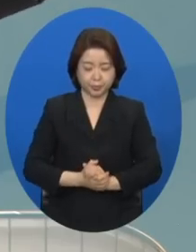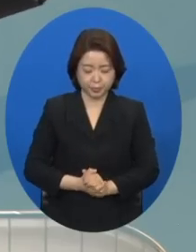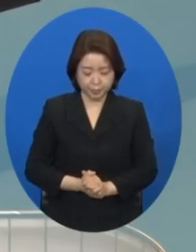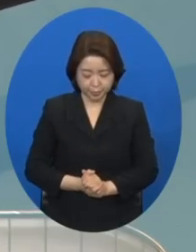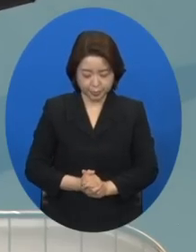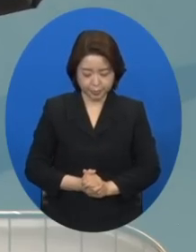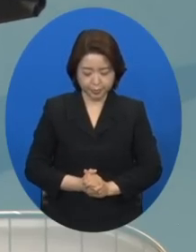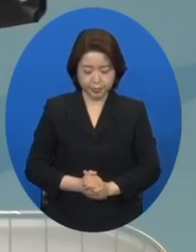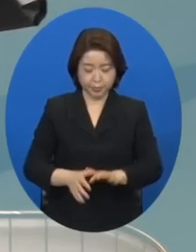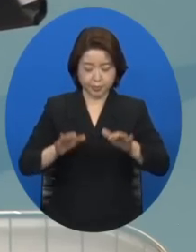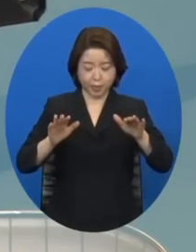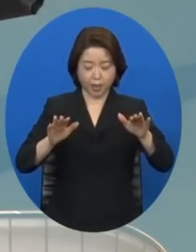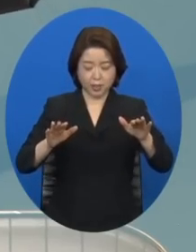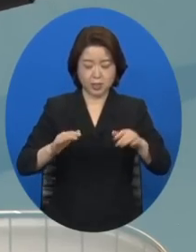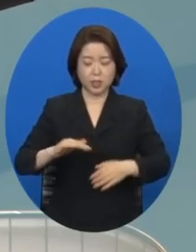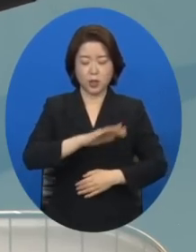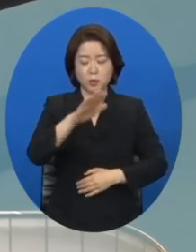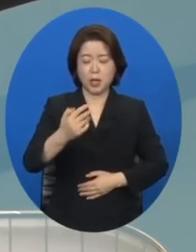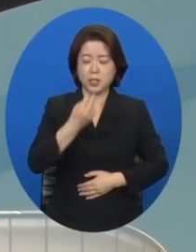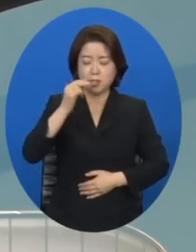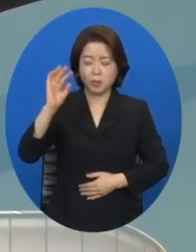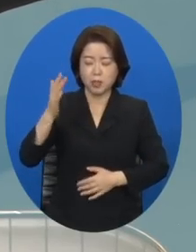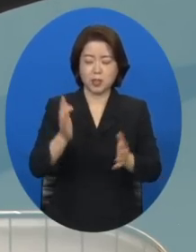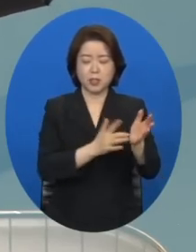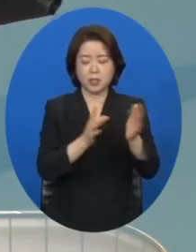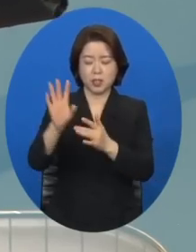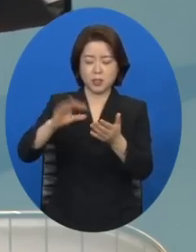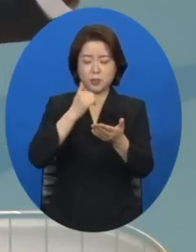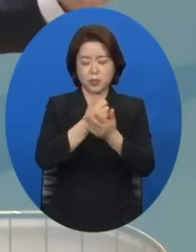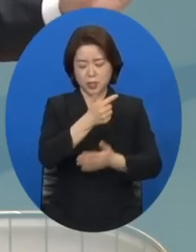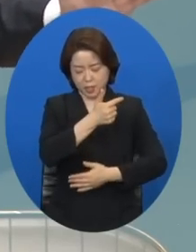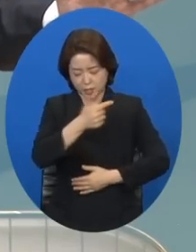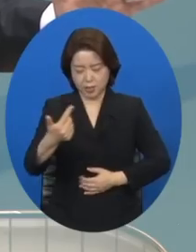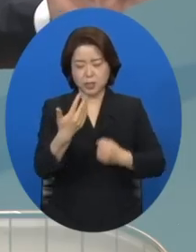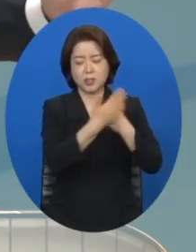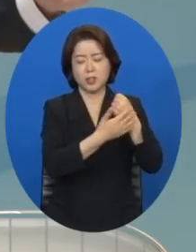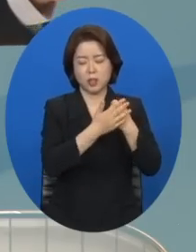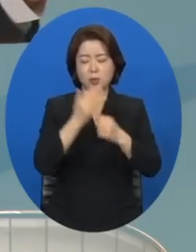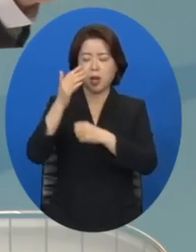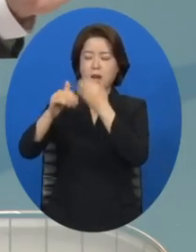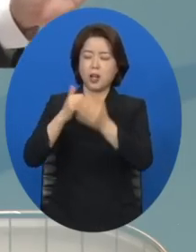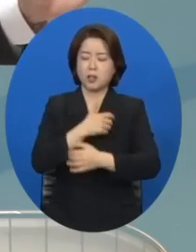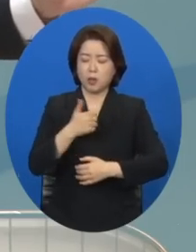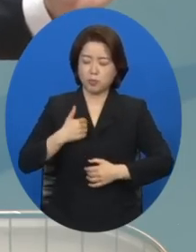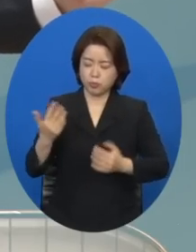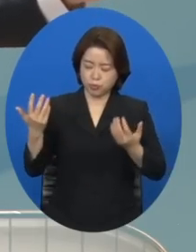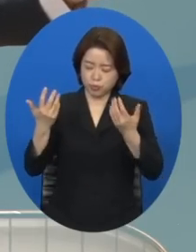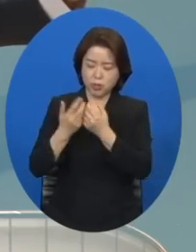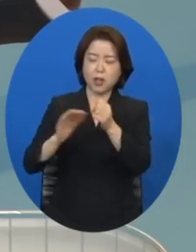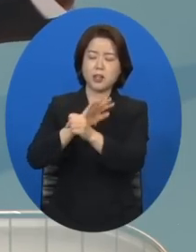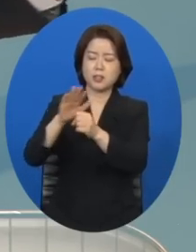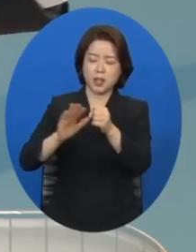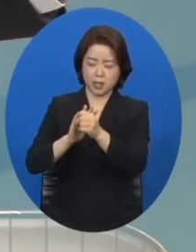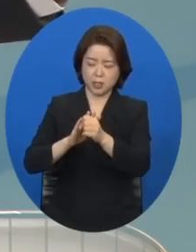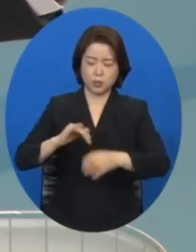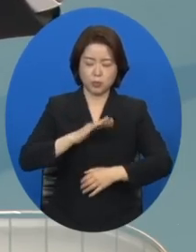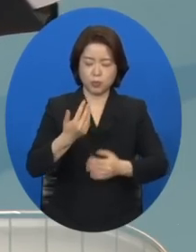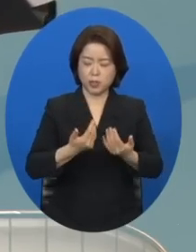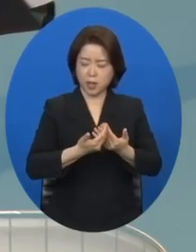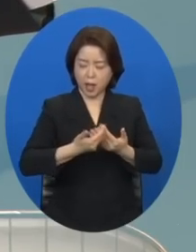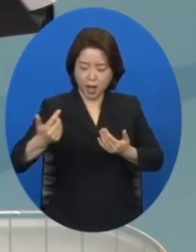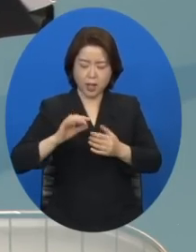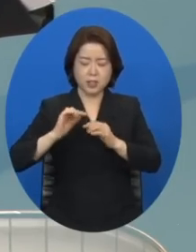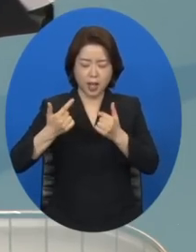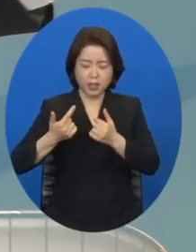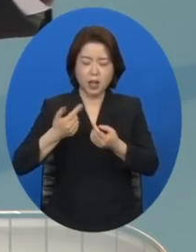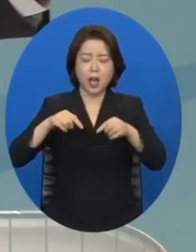부탁했습니다 이제는 우리의 생명 되신 예수 그리스도의 크신 은혜와 하나님의 풍성하신 사랑하심과 우리를 떠나지 아니하 저들을